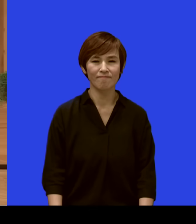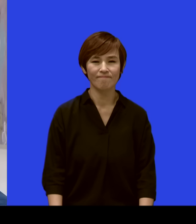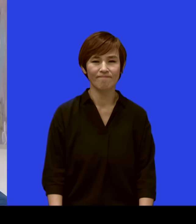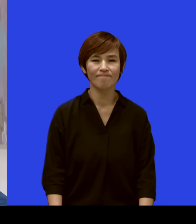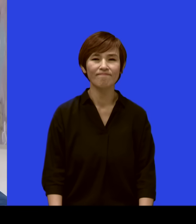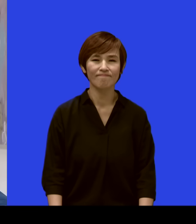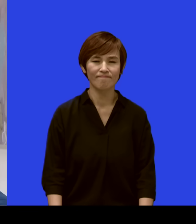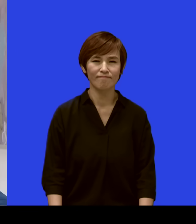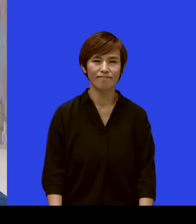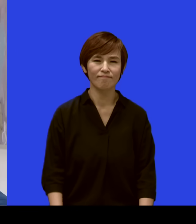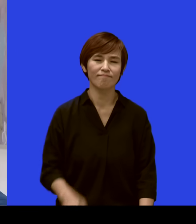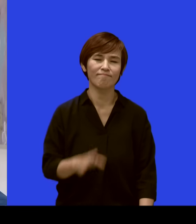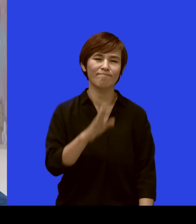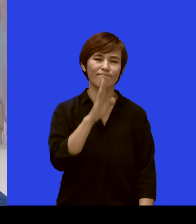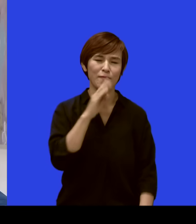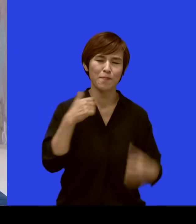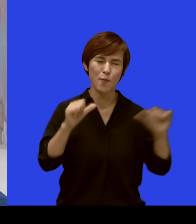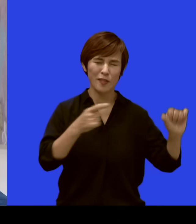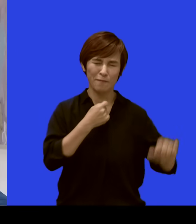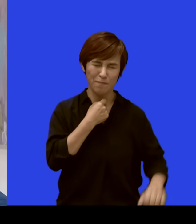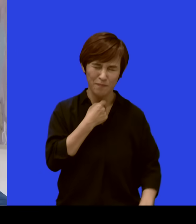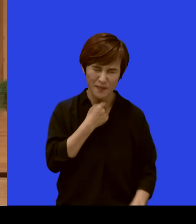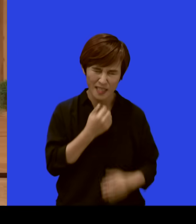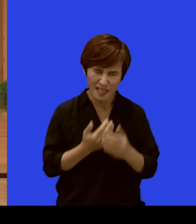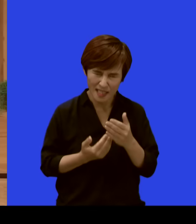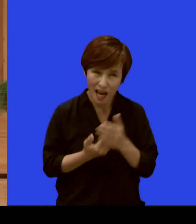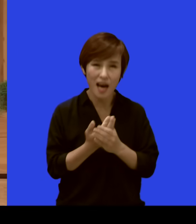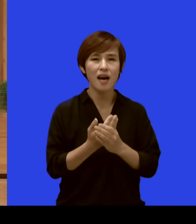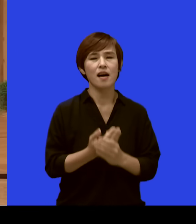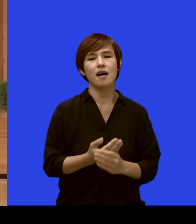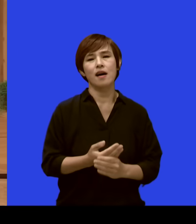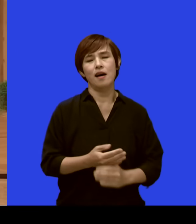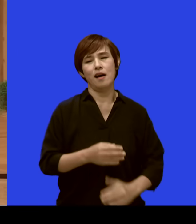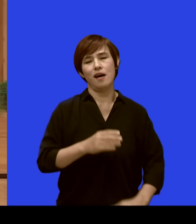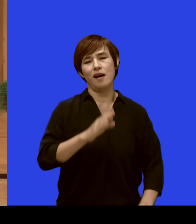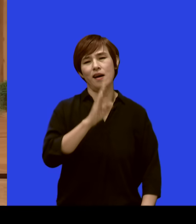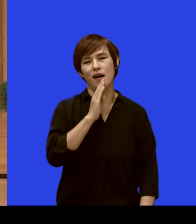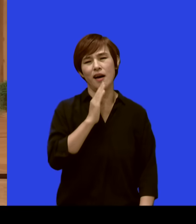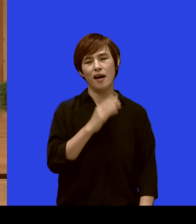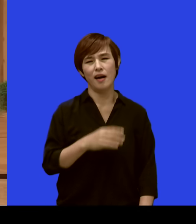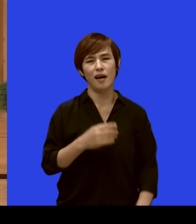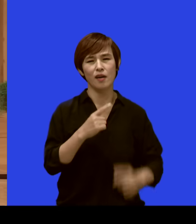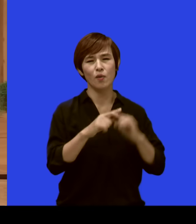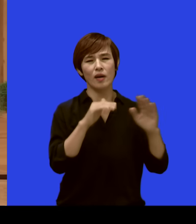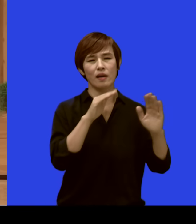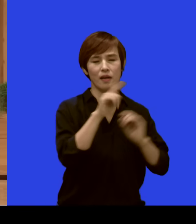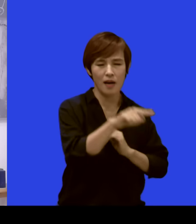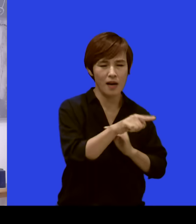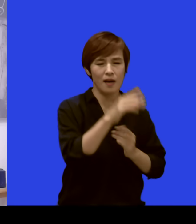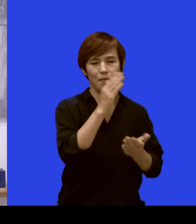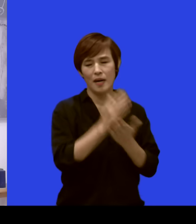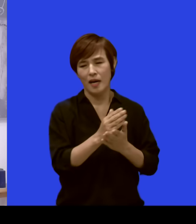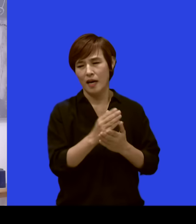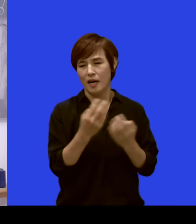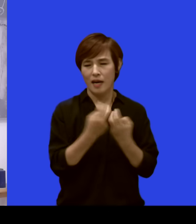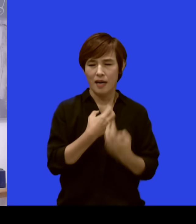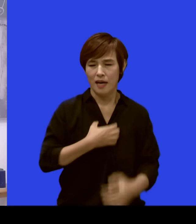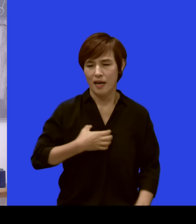버릴까? 진짜 하루에도 정말 거짓말 못해서 1000번도 더 교회를 가야 되나 말아야 되나 내가.